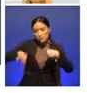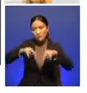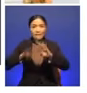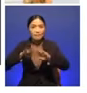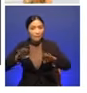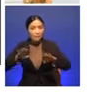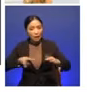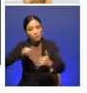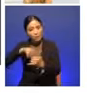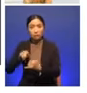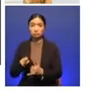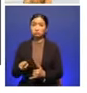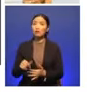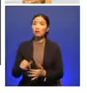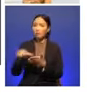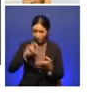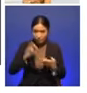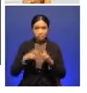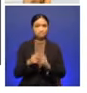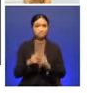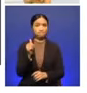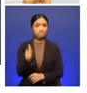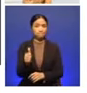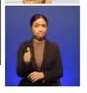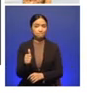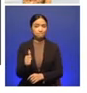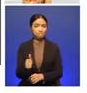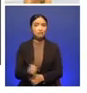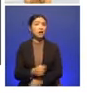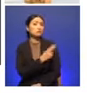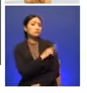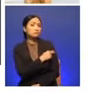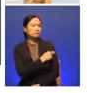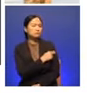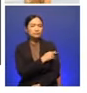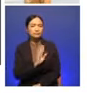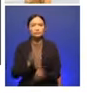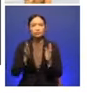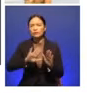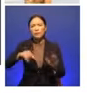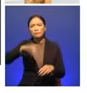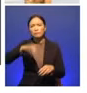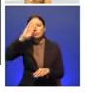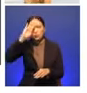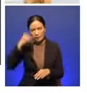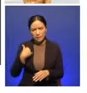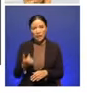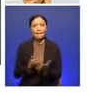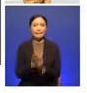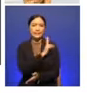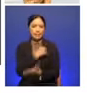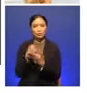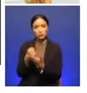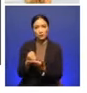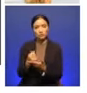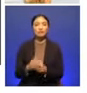เด็กสิ่งเหล่านี้แก้ปัญหาได้ครับไม่ใช่ด้วยการแพทย์ยกเว้นเด็กบางรายที่ป่วยนะครับที่มีปัญหาเท่านั้น